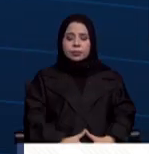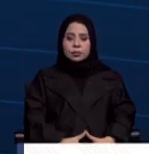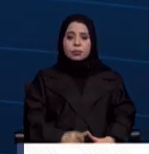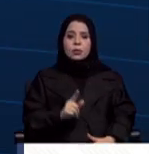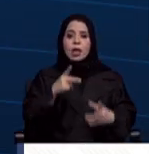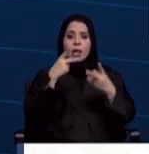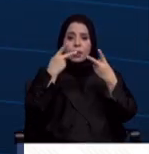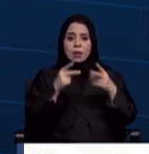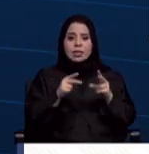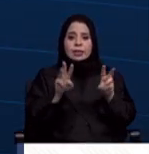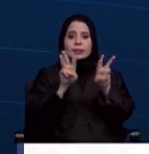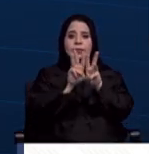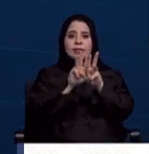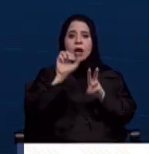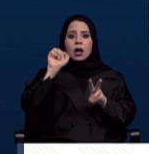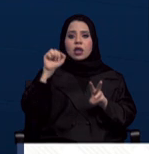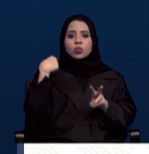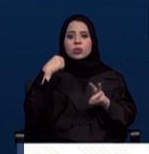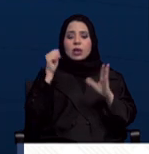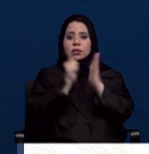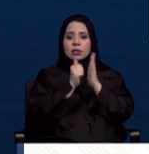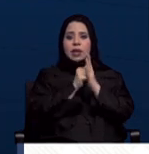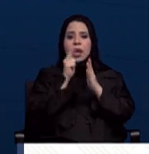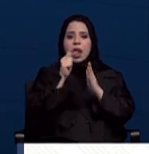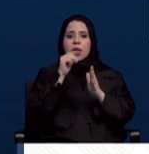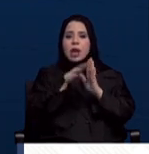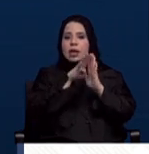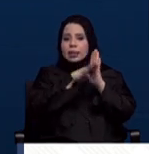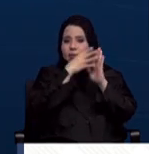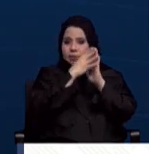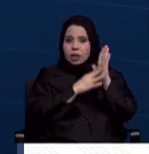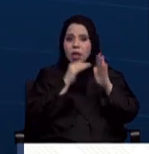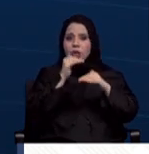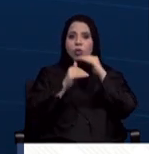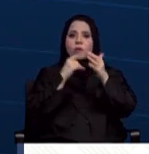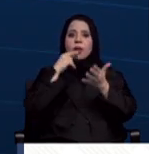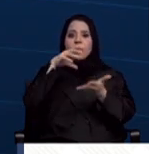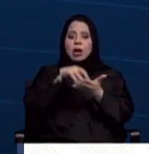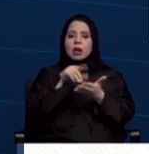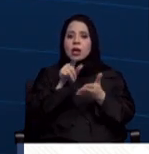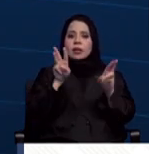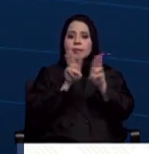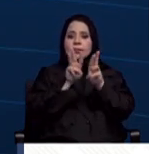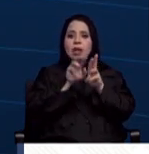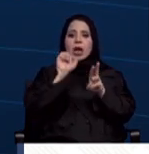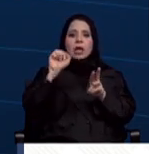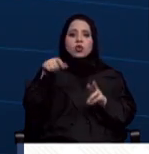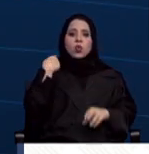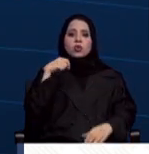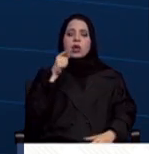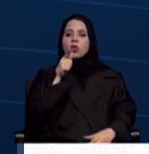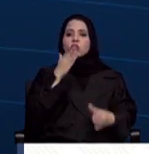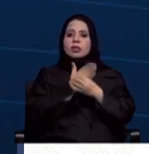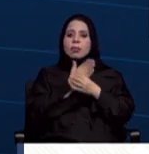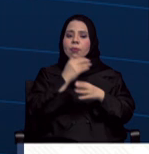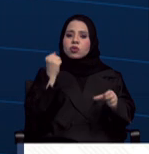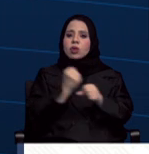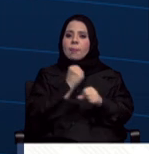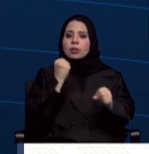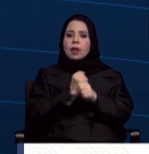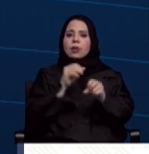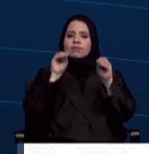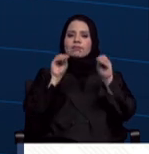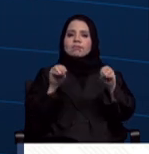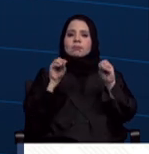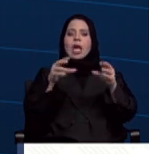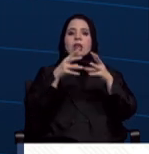العمران ان اطلاق الصفحه الخاصه بخطه تطوير مدينه المحرق على الموقع الالكتروني للوزاره ياتي في اطار جهود التعريف